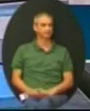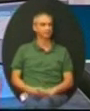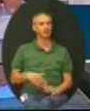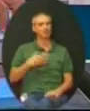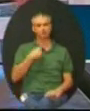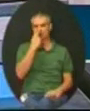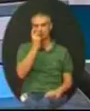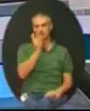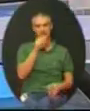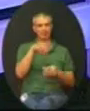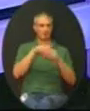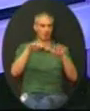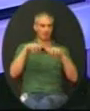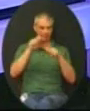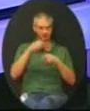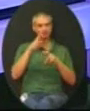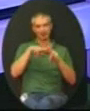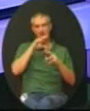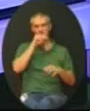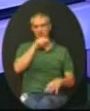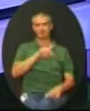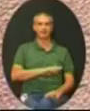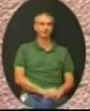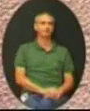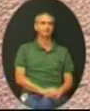קטע מתוך המליאה ונתייחס אליו.